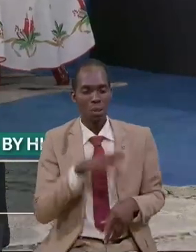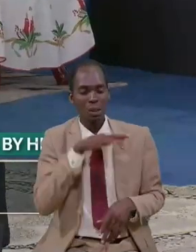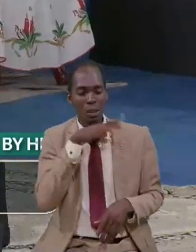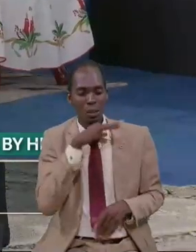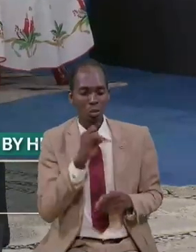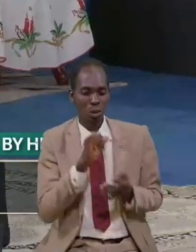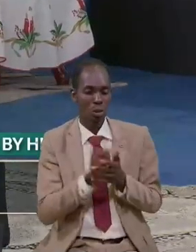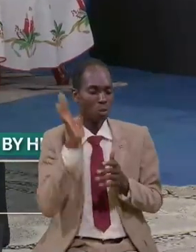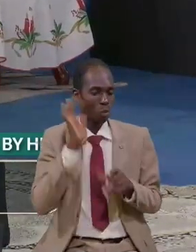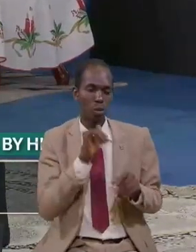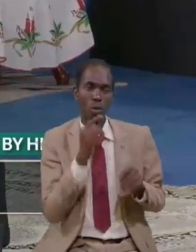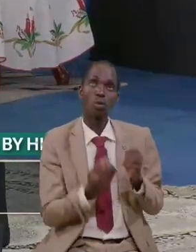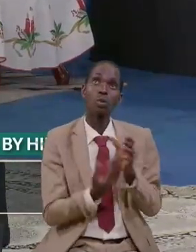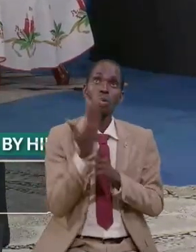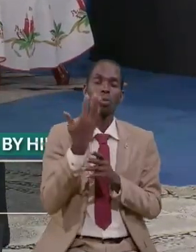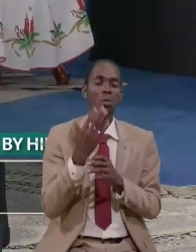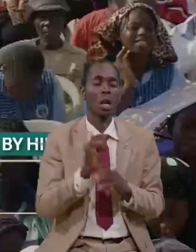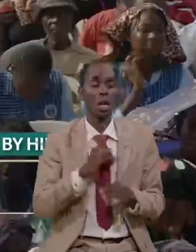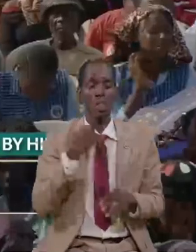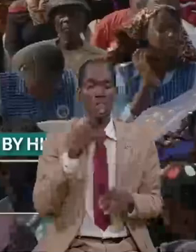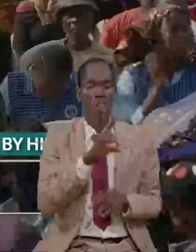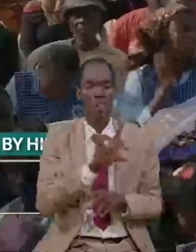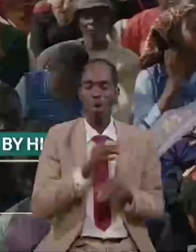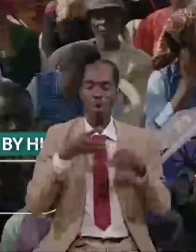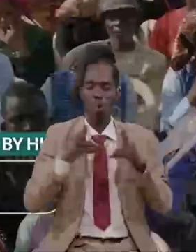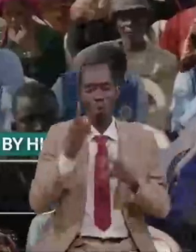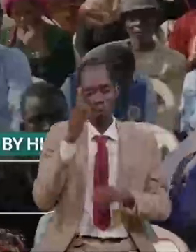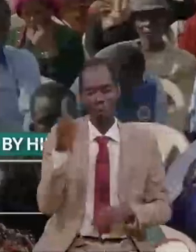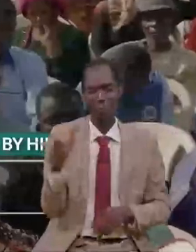pas possible. Je dis, ce n'est pas possible.